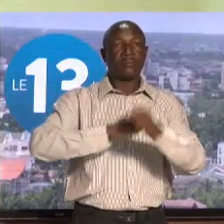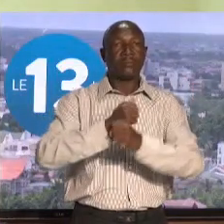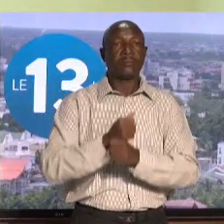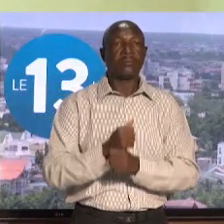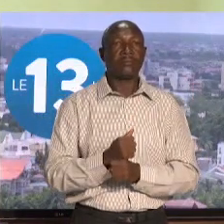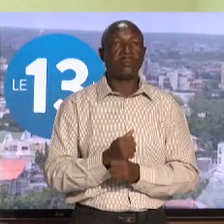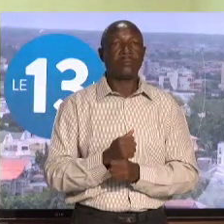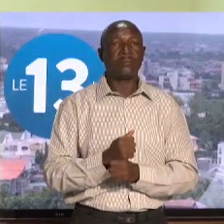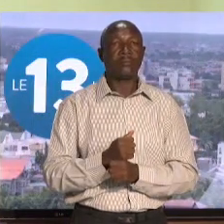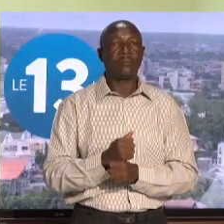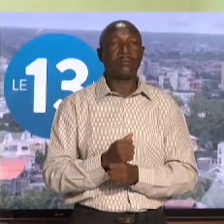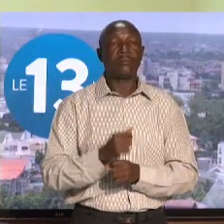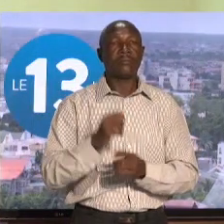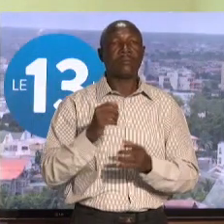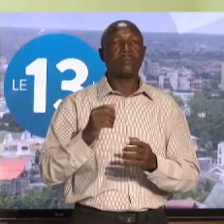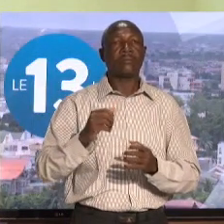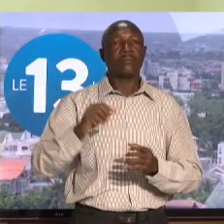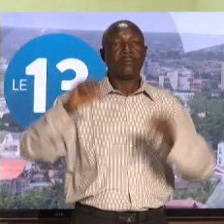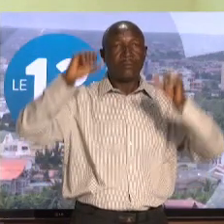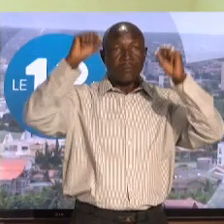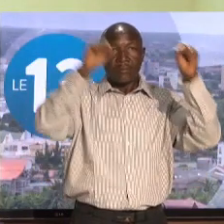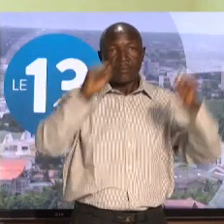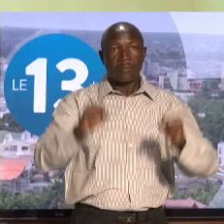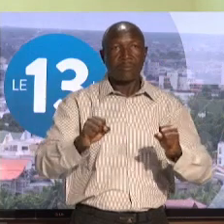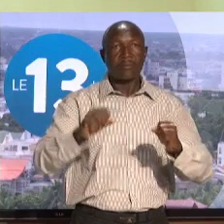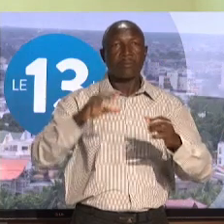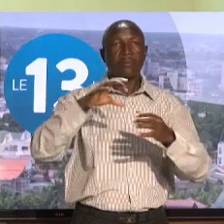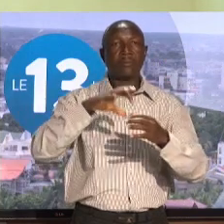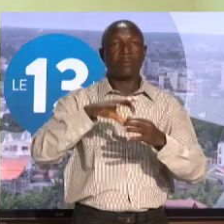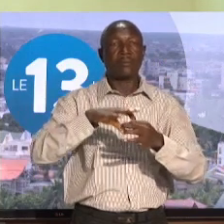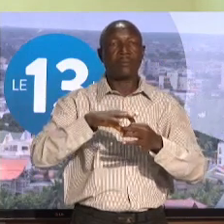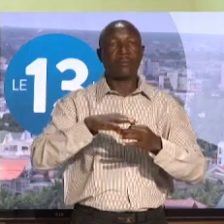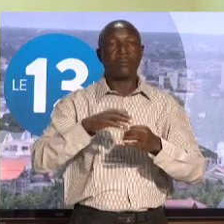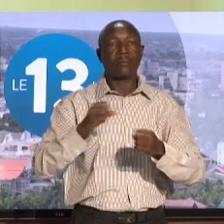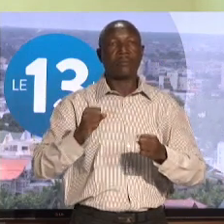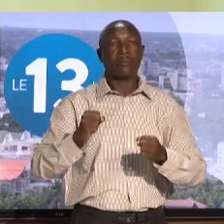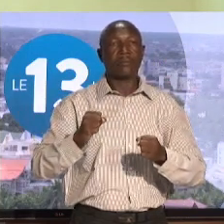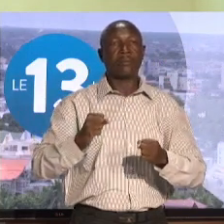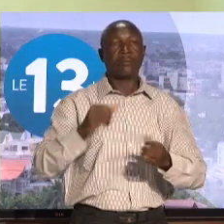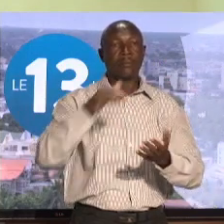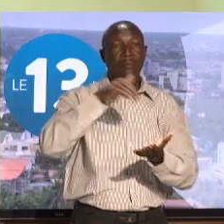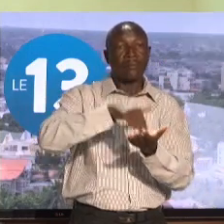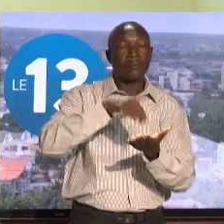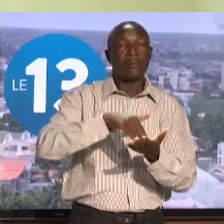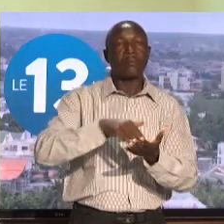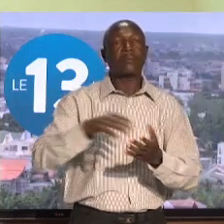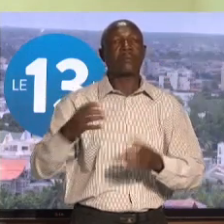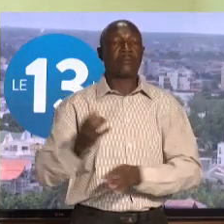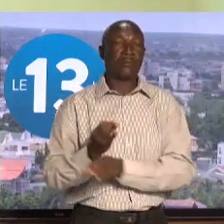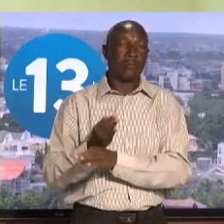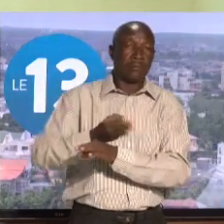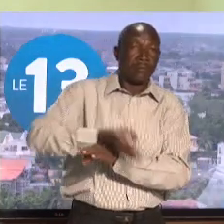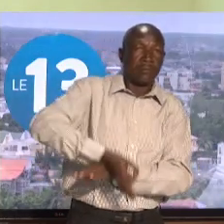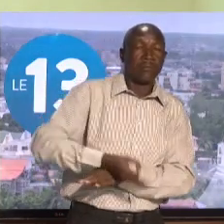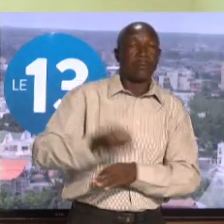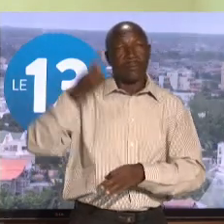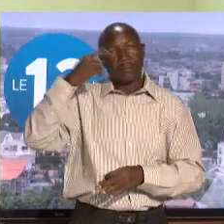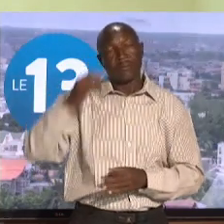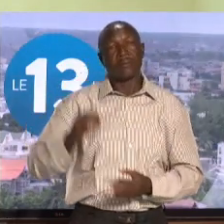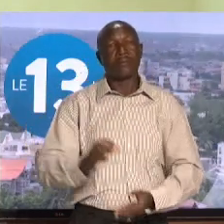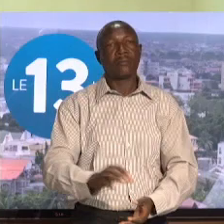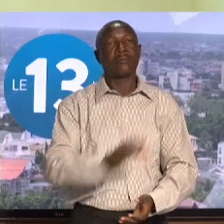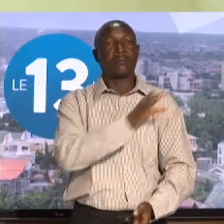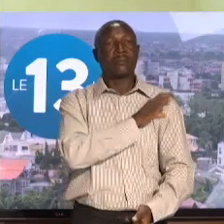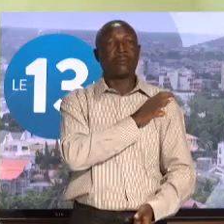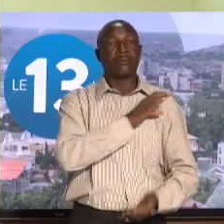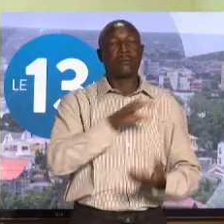quitté le système esclavagiste et encore la féodalité pour arriver au système capitaliste,